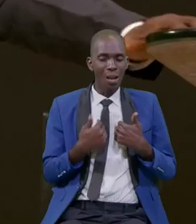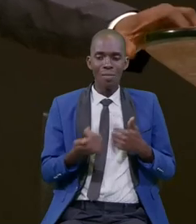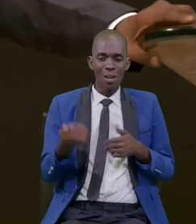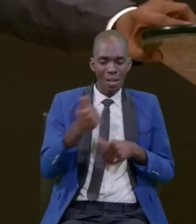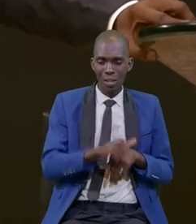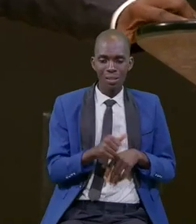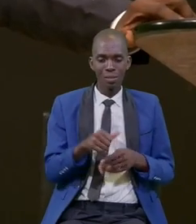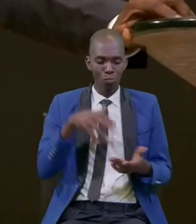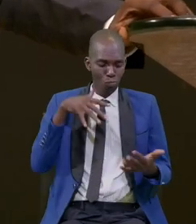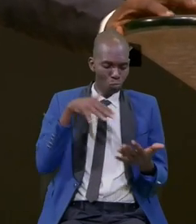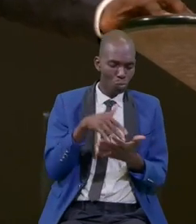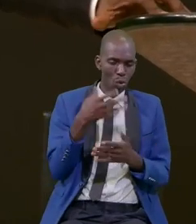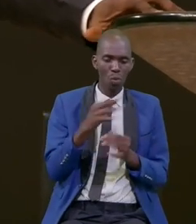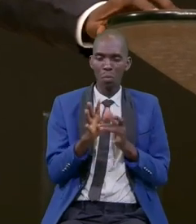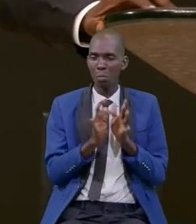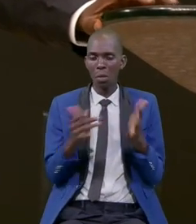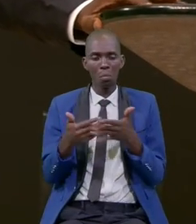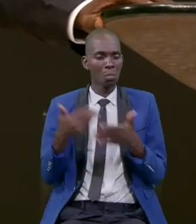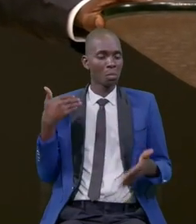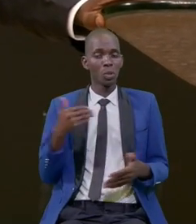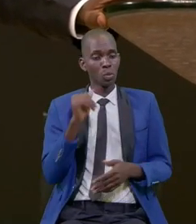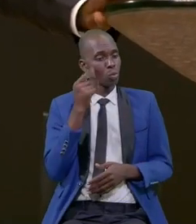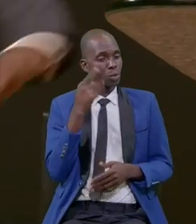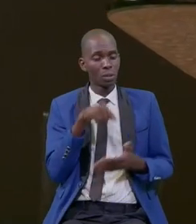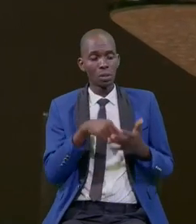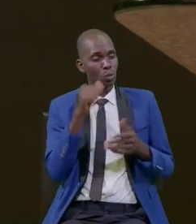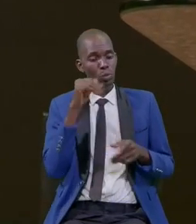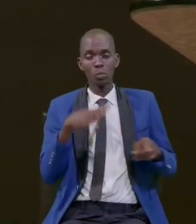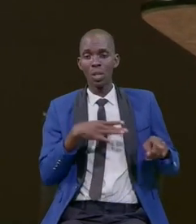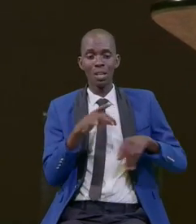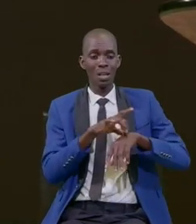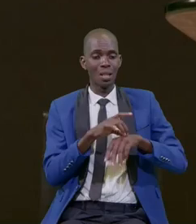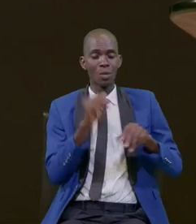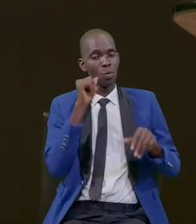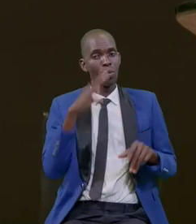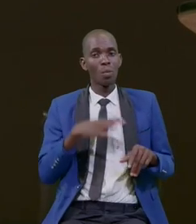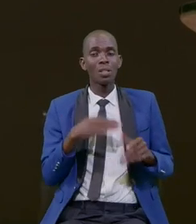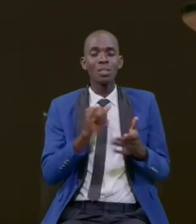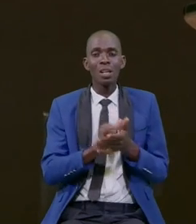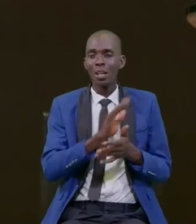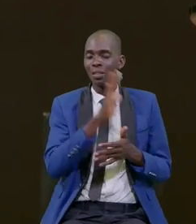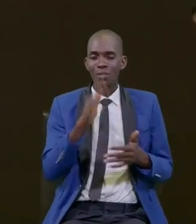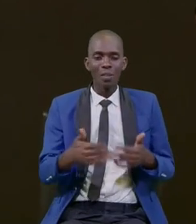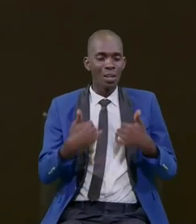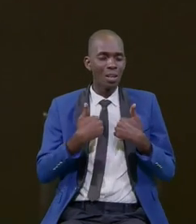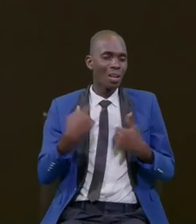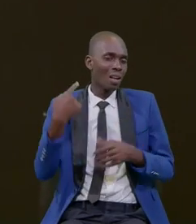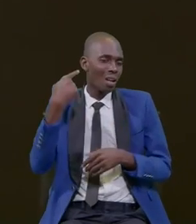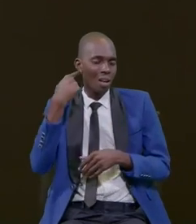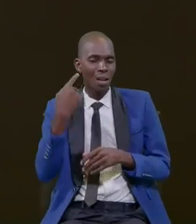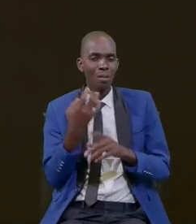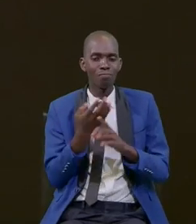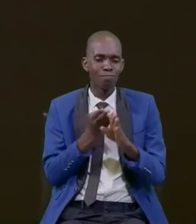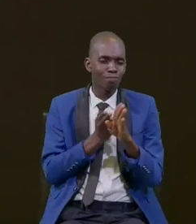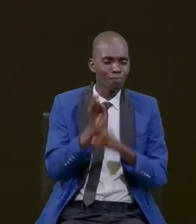païen, une païenne qui n'a pas fait une étude systématique de la Bible, une